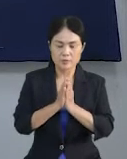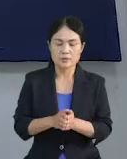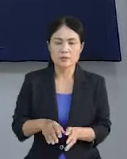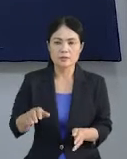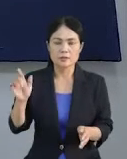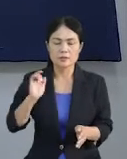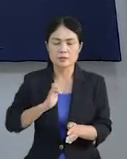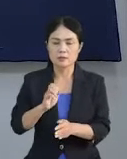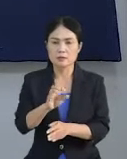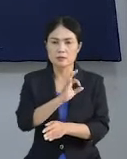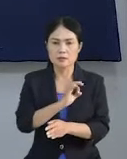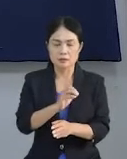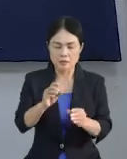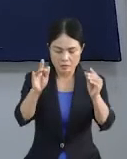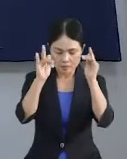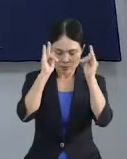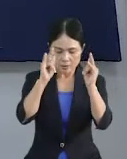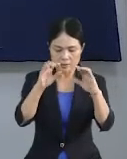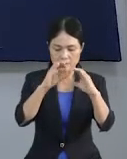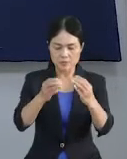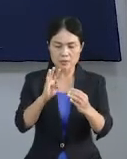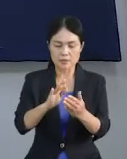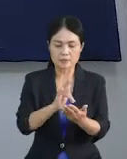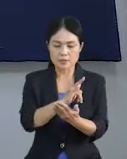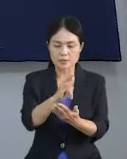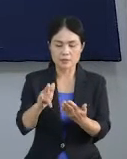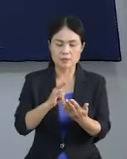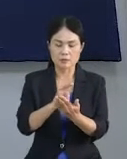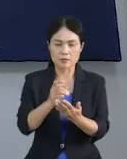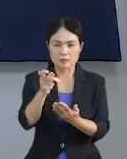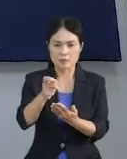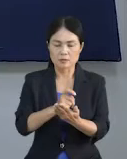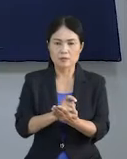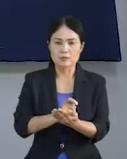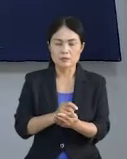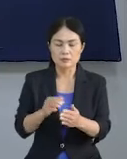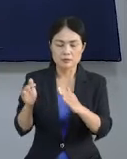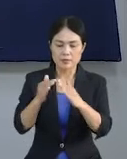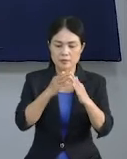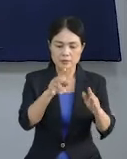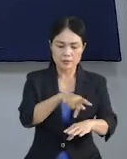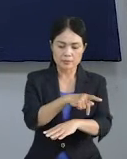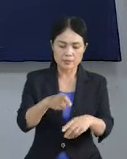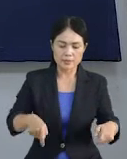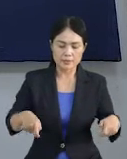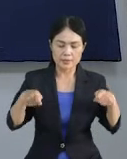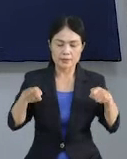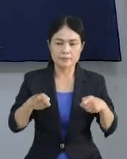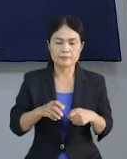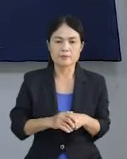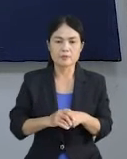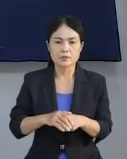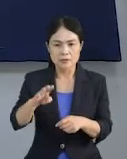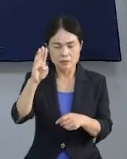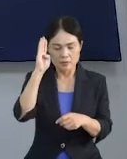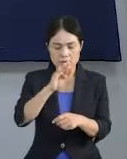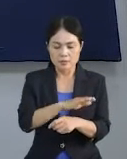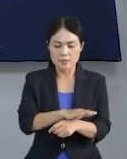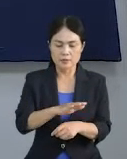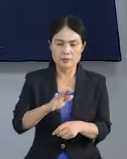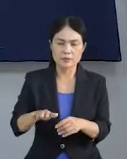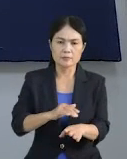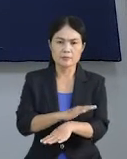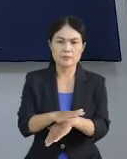Chúng tôi rất vui nên chúng tôi muốn chăm sóc bạn bằng đề này thân ạ. Tiếp buôn đây sẽ làm bạn tham sắc xa cùng một con